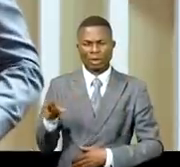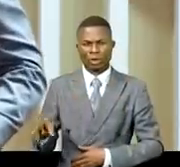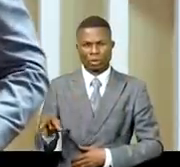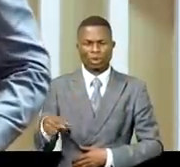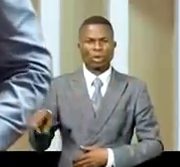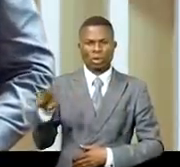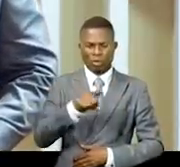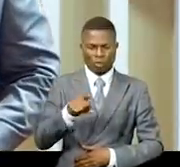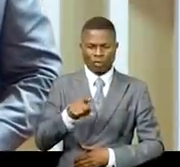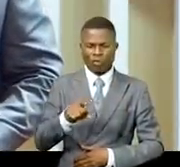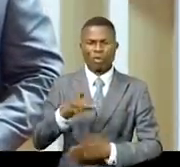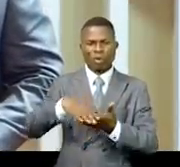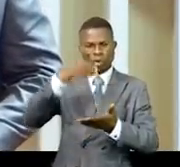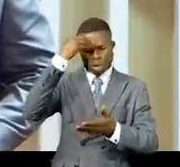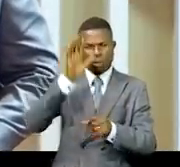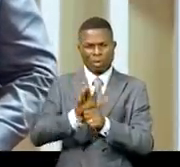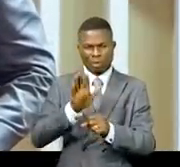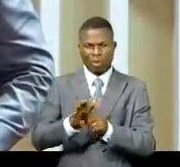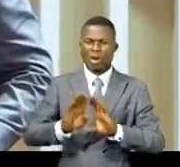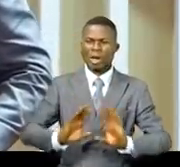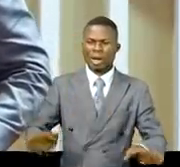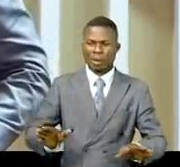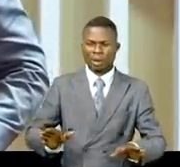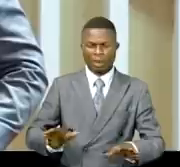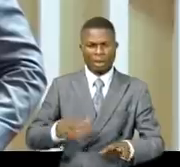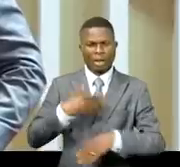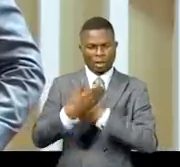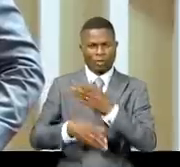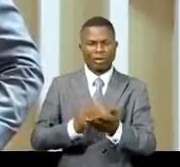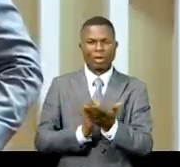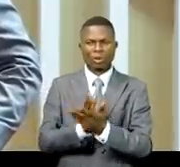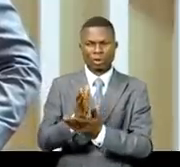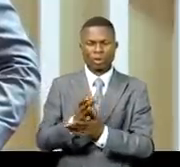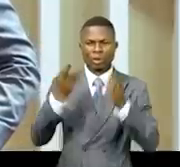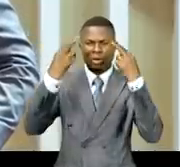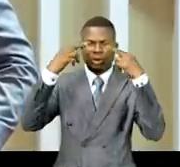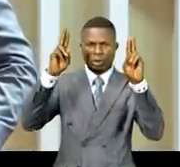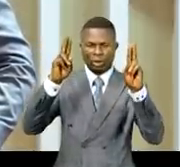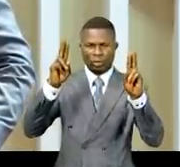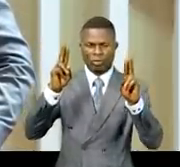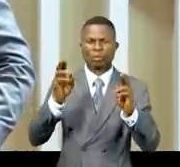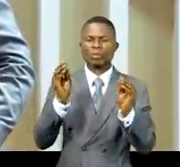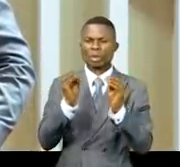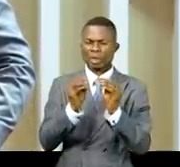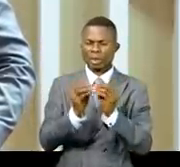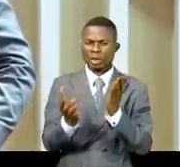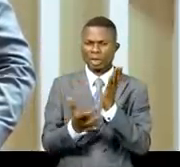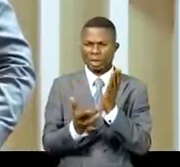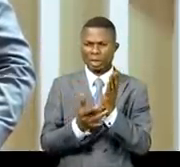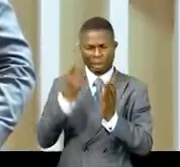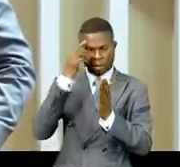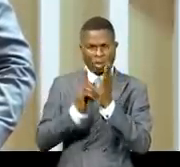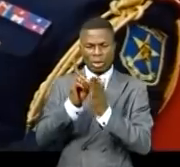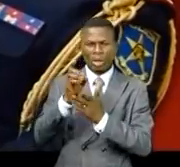êtes mieux outillés et mieux placés pour garantir la réussite de cette approche stratégique pour le